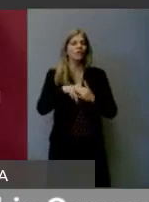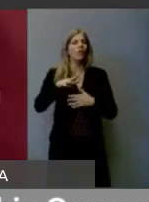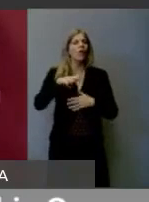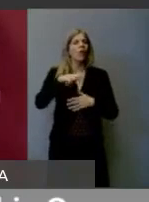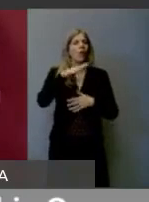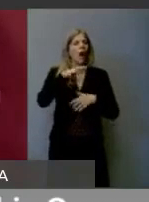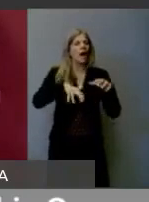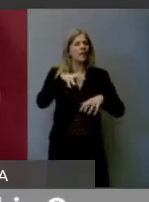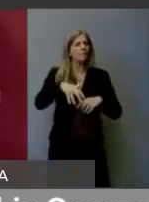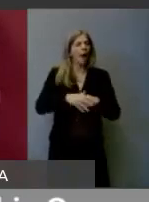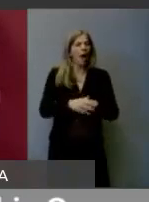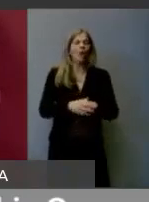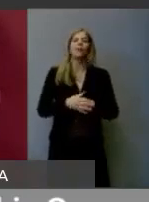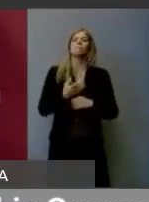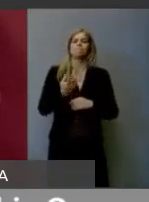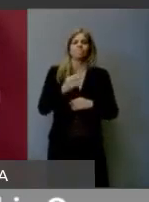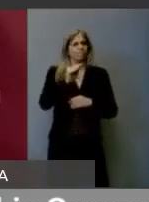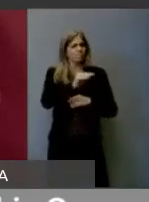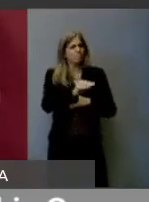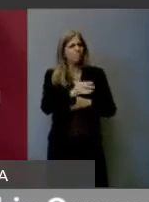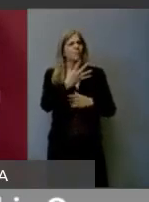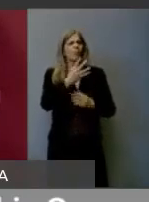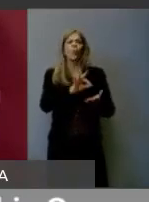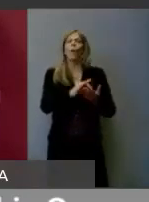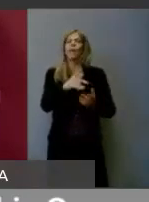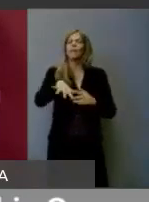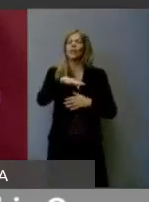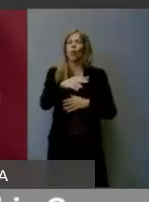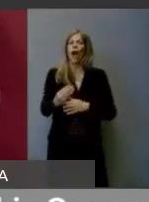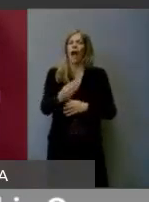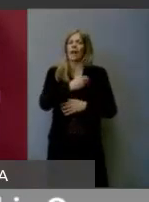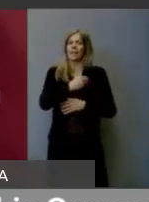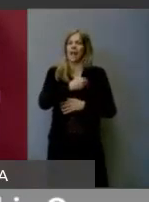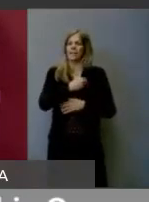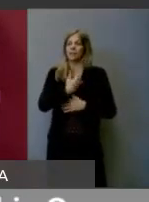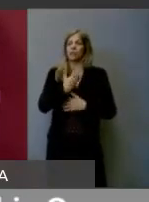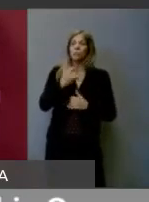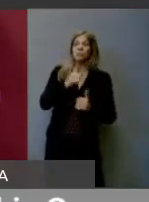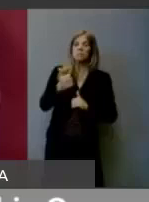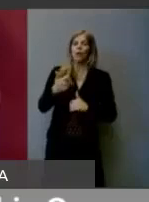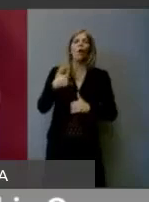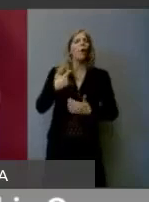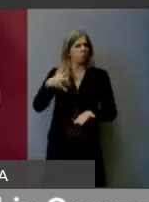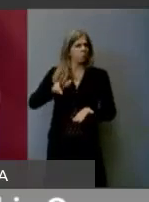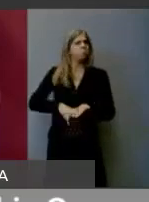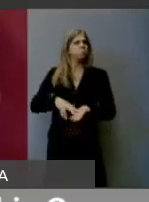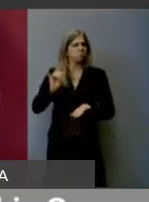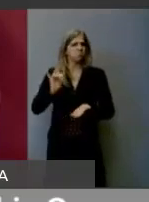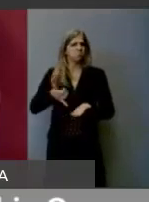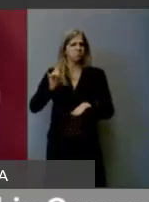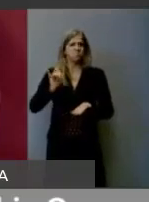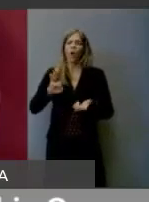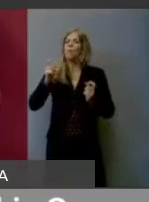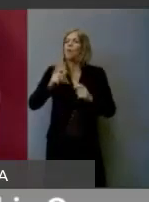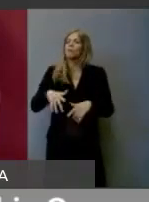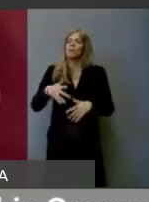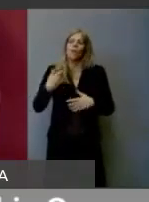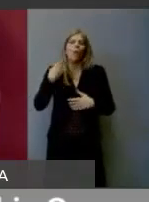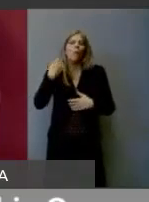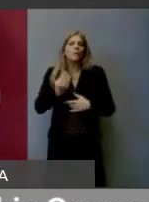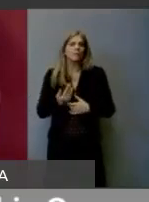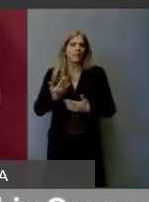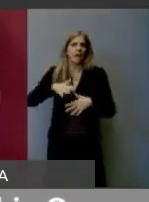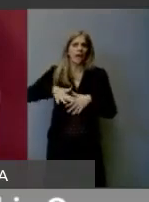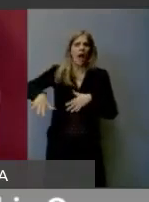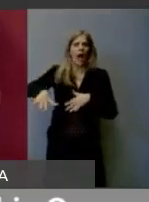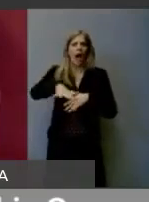un parere, abbiamo espresso un parere positivo, ribadendo l'importanza delle aree di sgambatura,